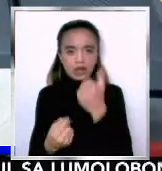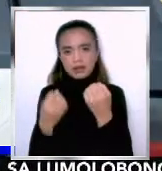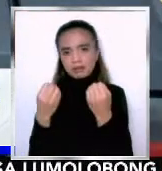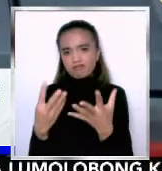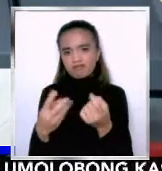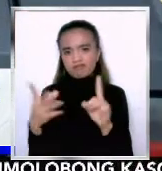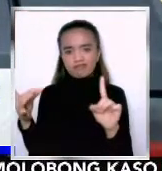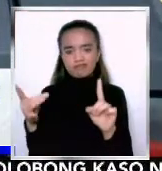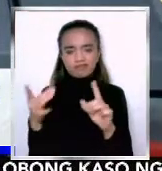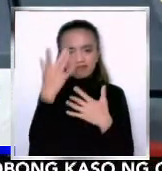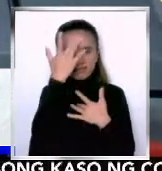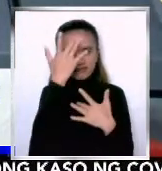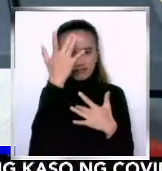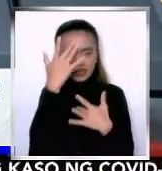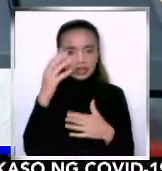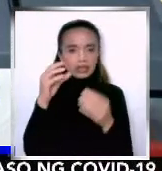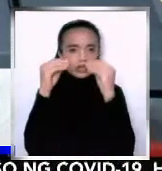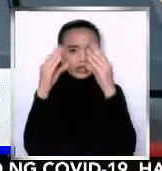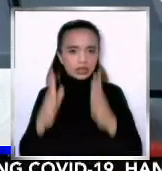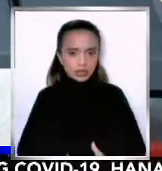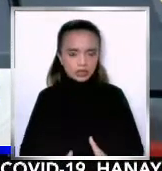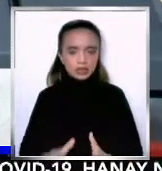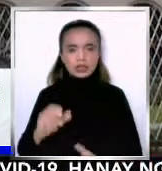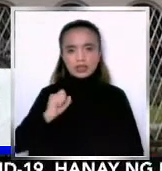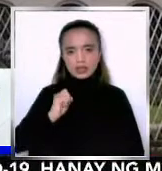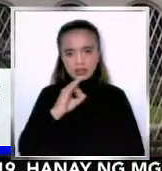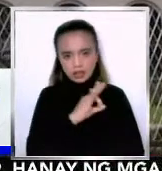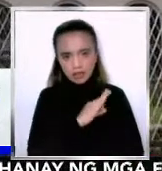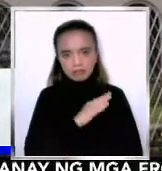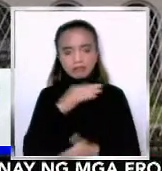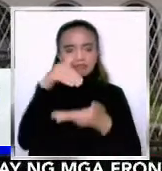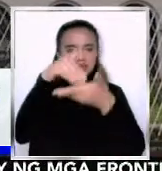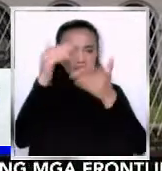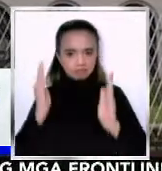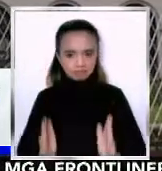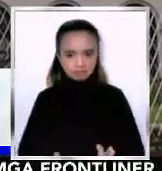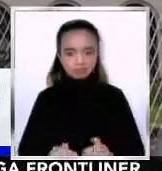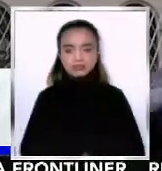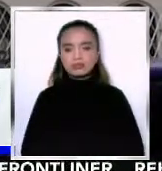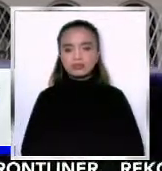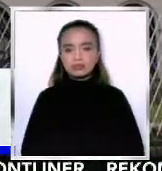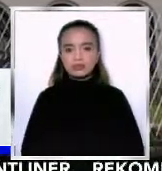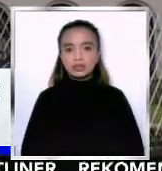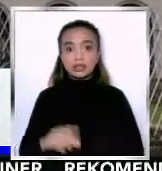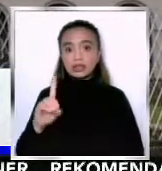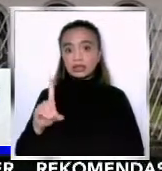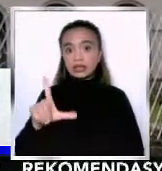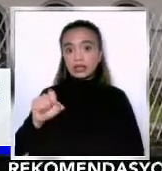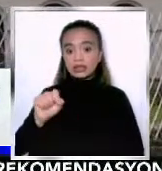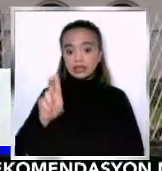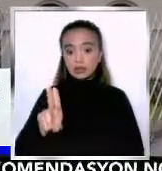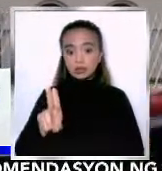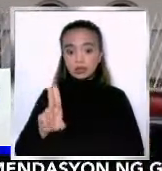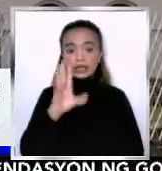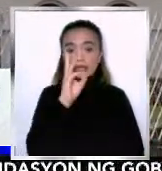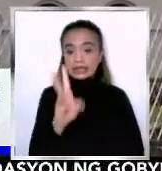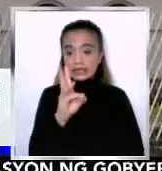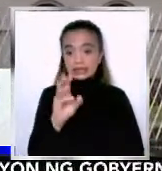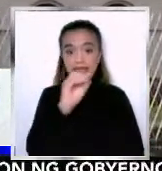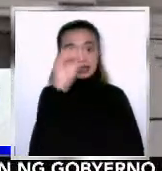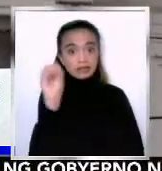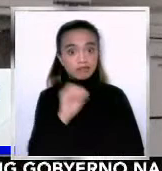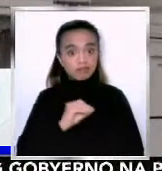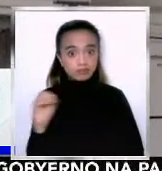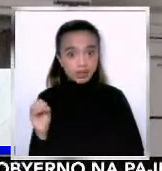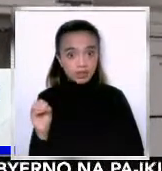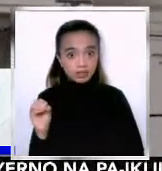guro, school personnel at mga estudyante. Sabi ng De La Salle University, halos 60% na ng kanilang komunidad